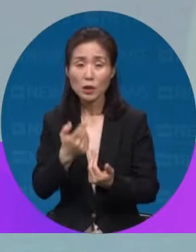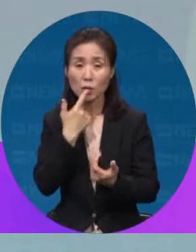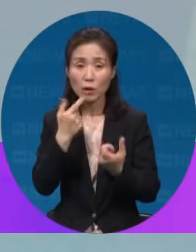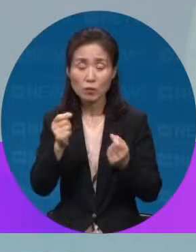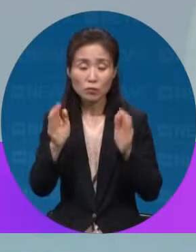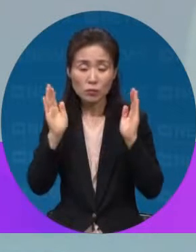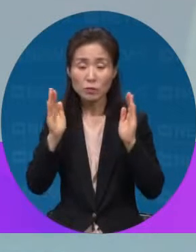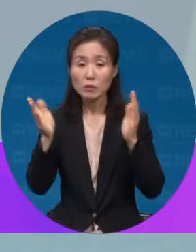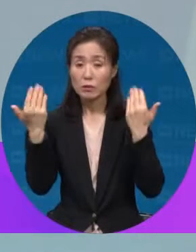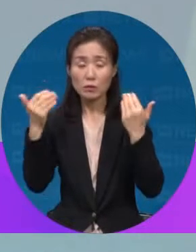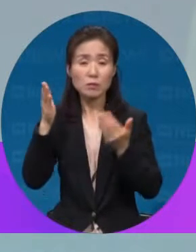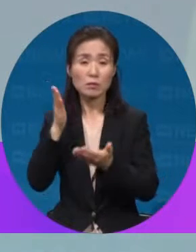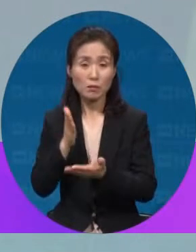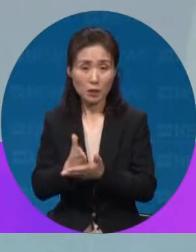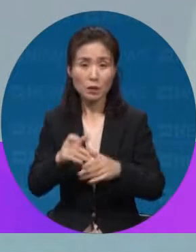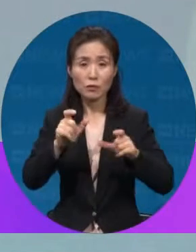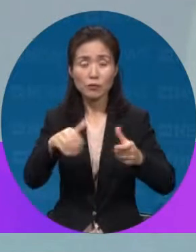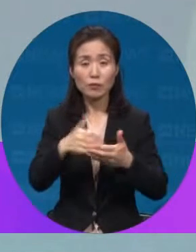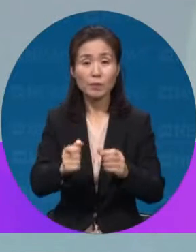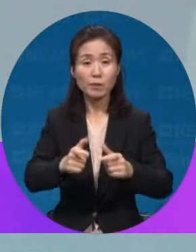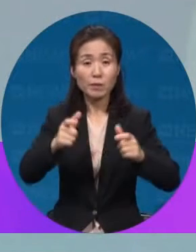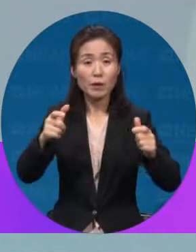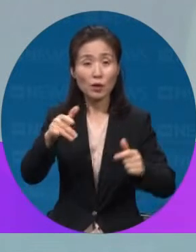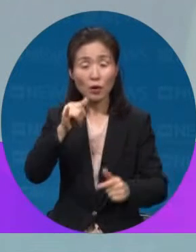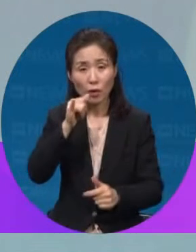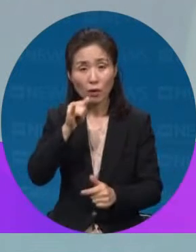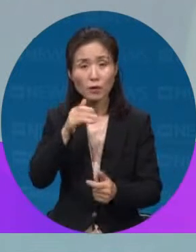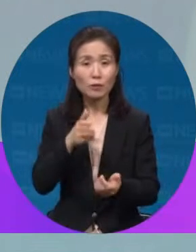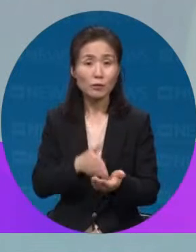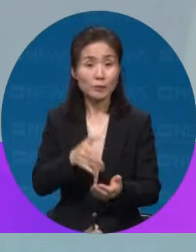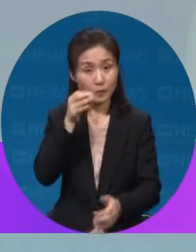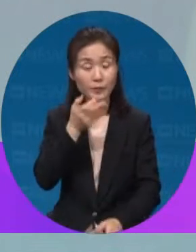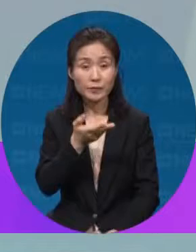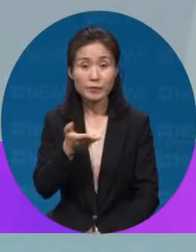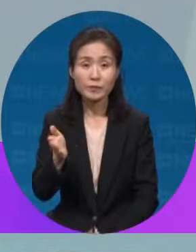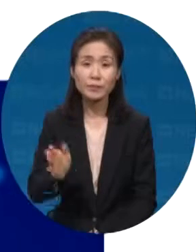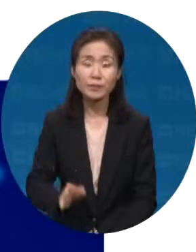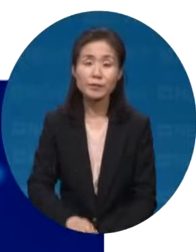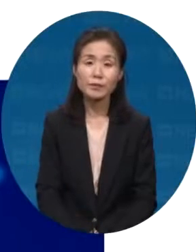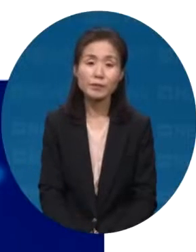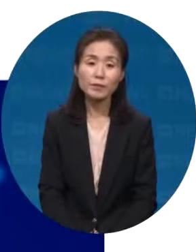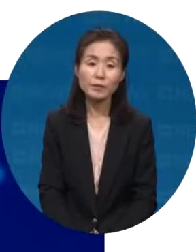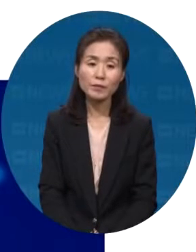주들도 늘어나고 있다고 하네요. 어째서인지 60초 뉴스에서 만나보시죠.